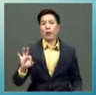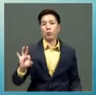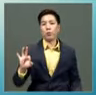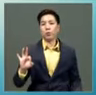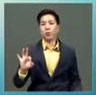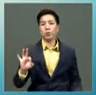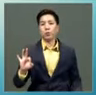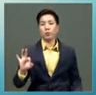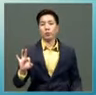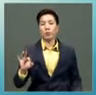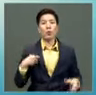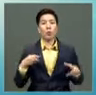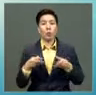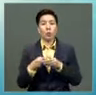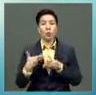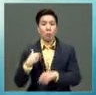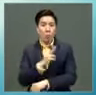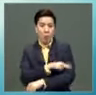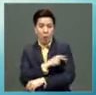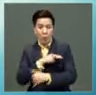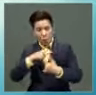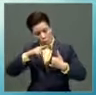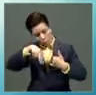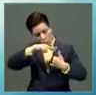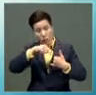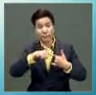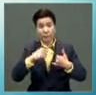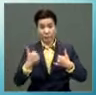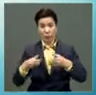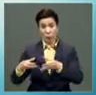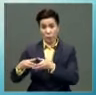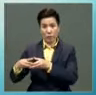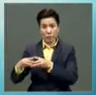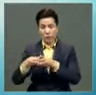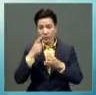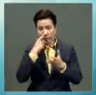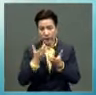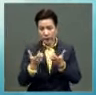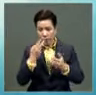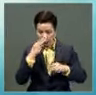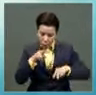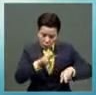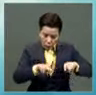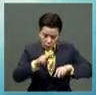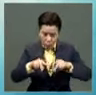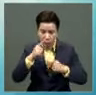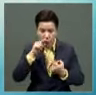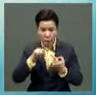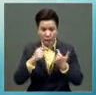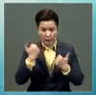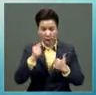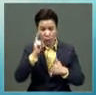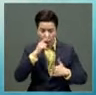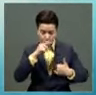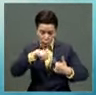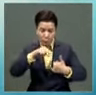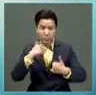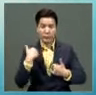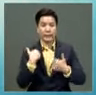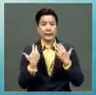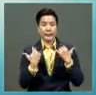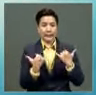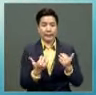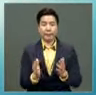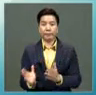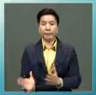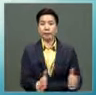ทีมสอบสวนโรคและทีมตรวจคนเข้าเมืองนะครับอันนี้เป็น2ทีมที่เข้าไปสัมผัสก็จะต้องถูกดูแลด้วย